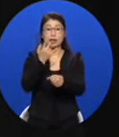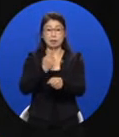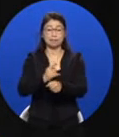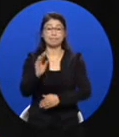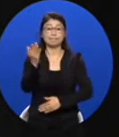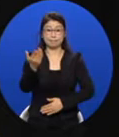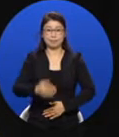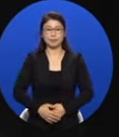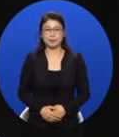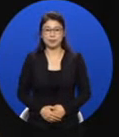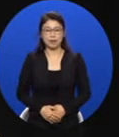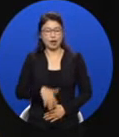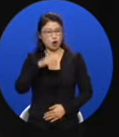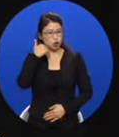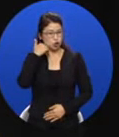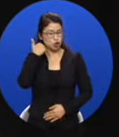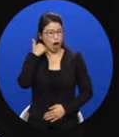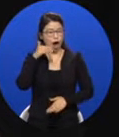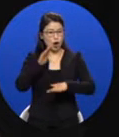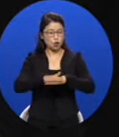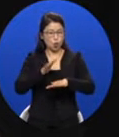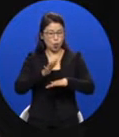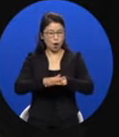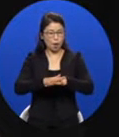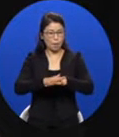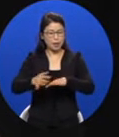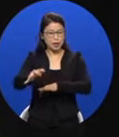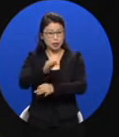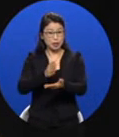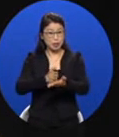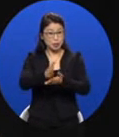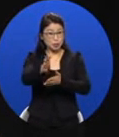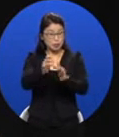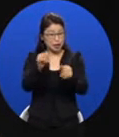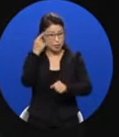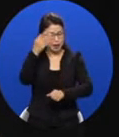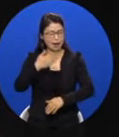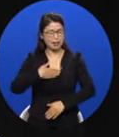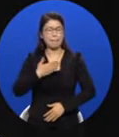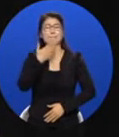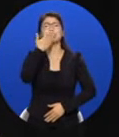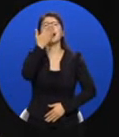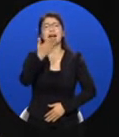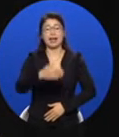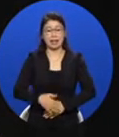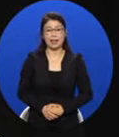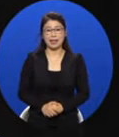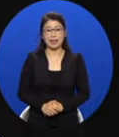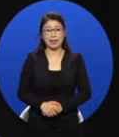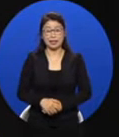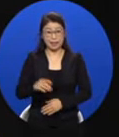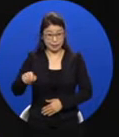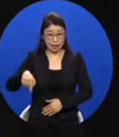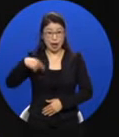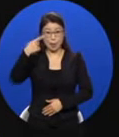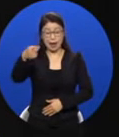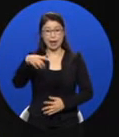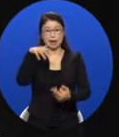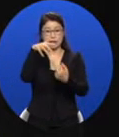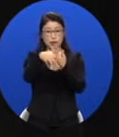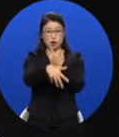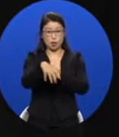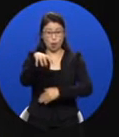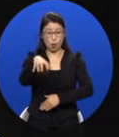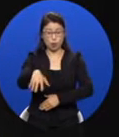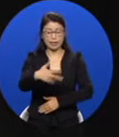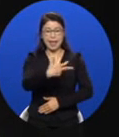됩니다. 누가 농업과 경제 전문가입니까? 제가 잘 살릴 수 있습니다. 그 다음에 산남 지역에